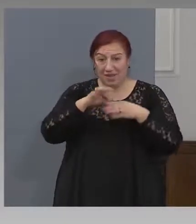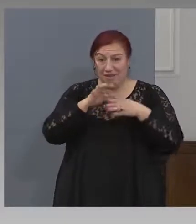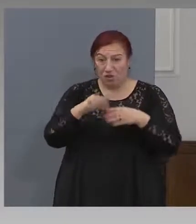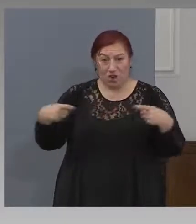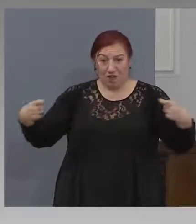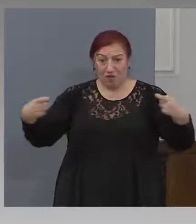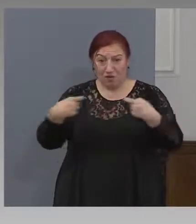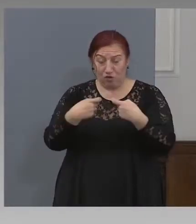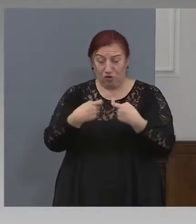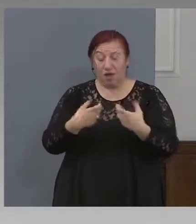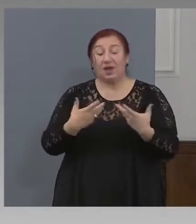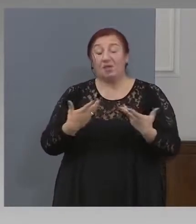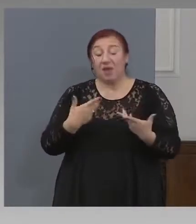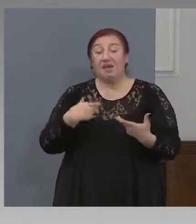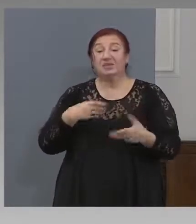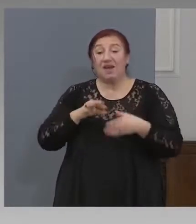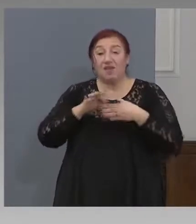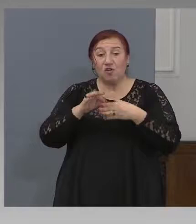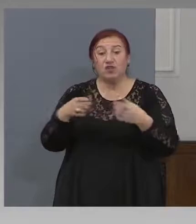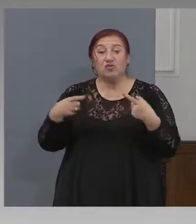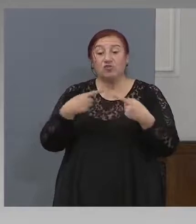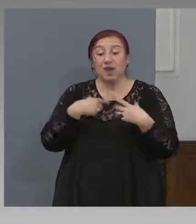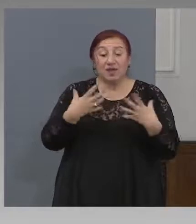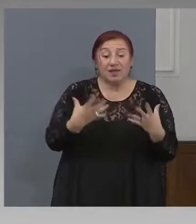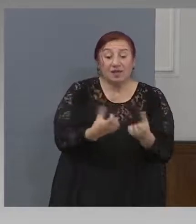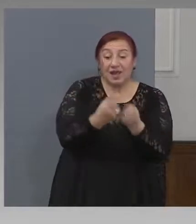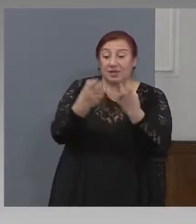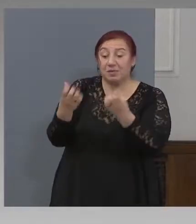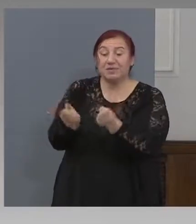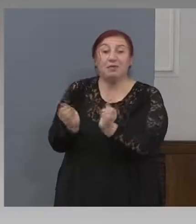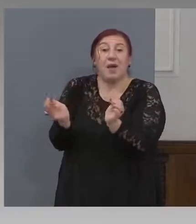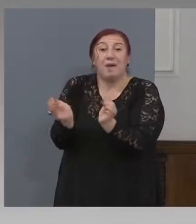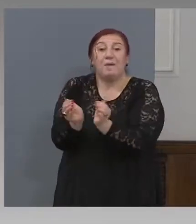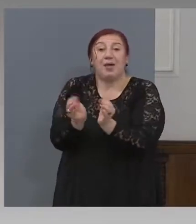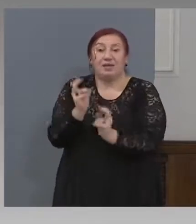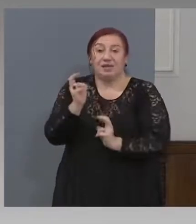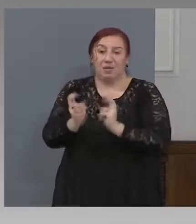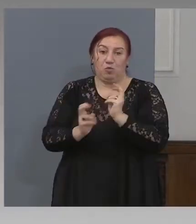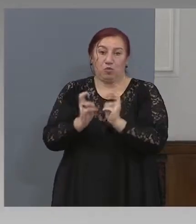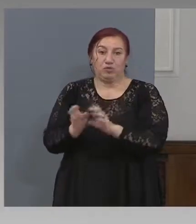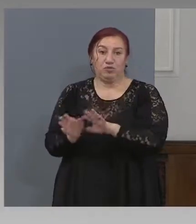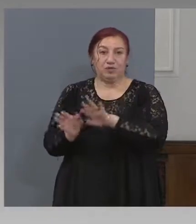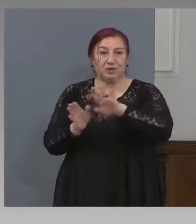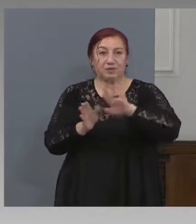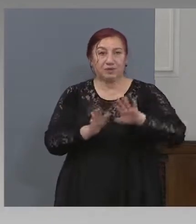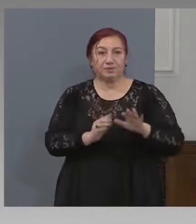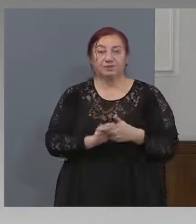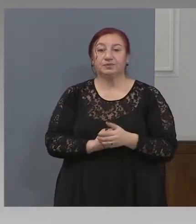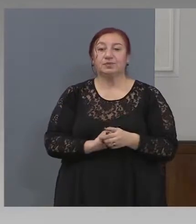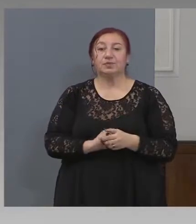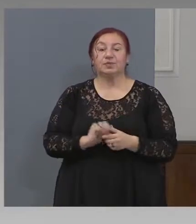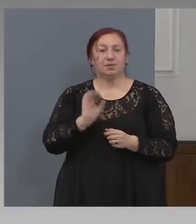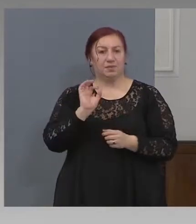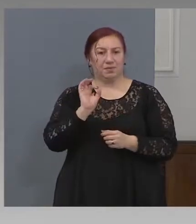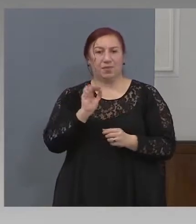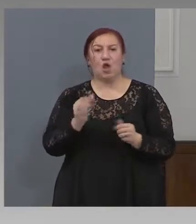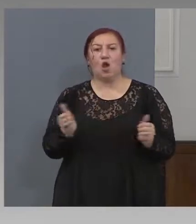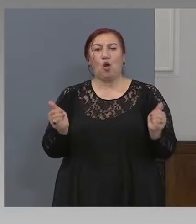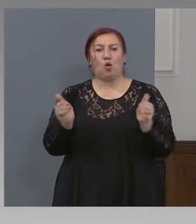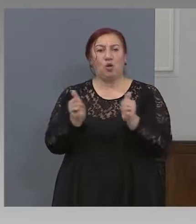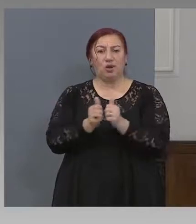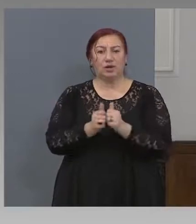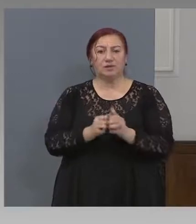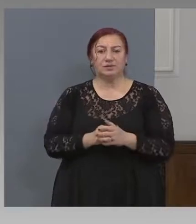водя война, сигурно то е за оцеляването на малките производители. Ако може, коалиционните ви партньори от ВМРО,